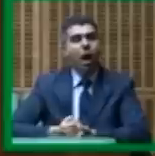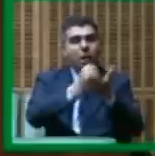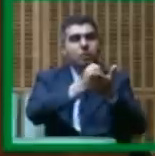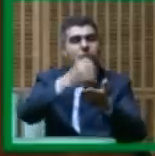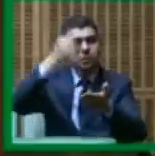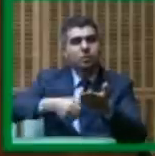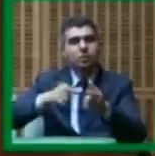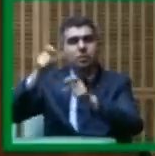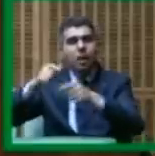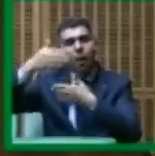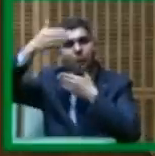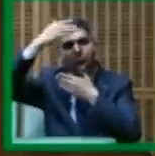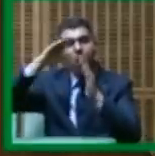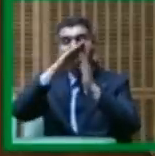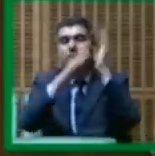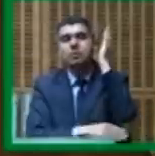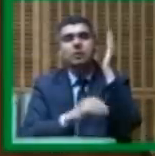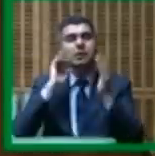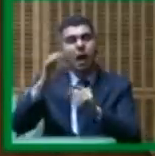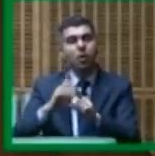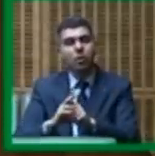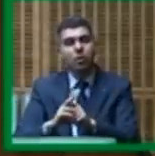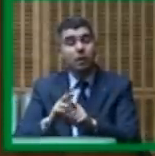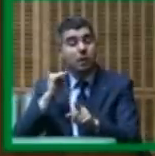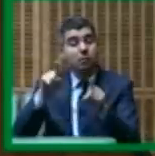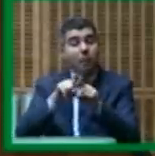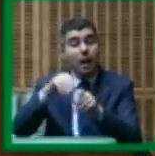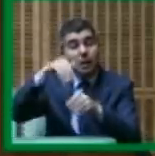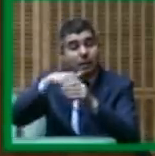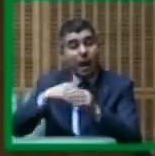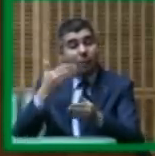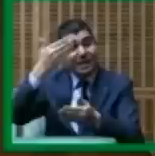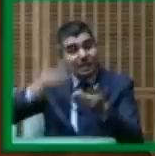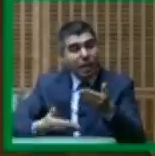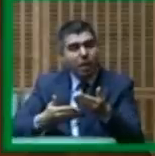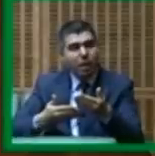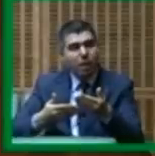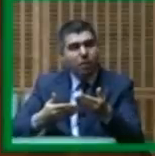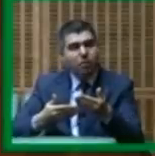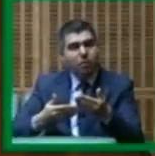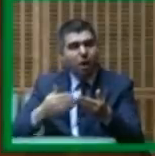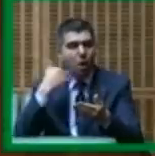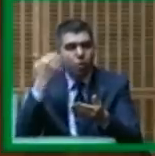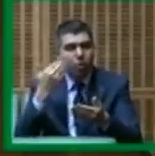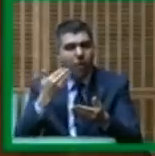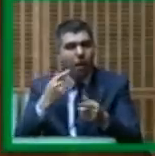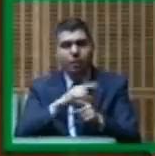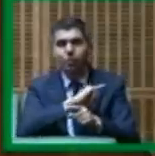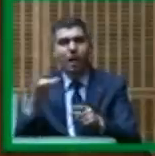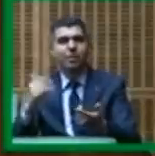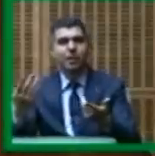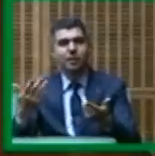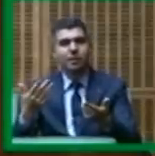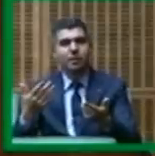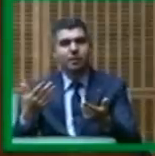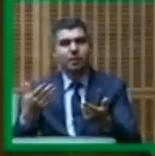باش تنجح مزيان، الى مشيتي الى خسرتي في الانتخابات ماشي عيب، لانه ملي